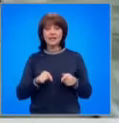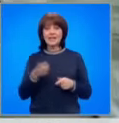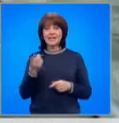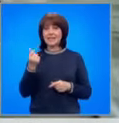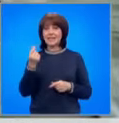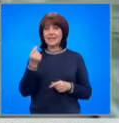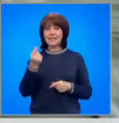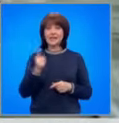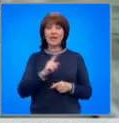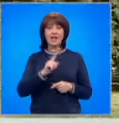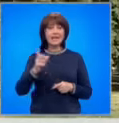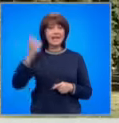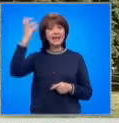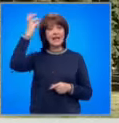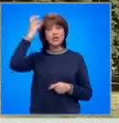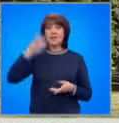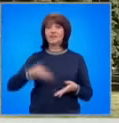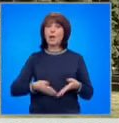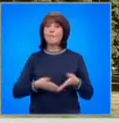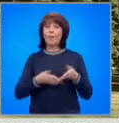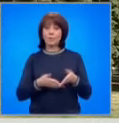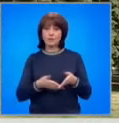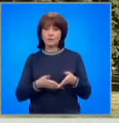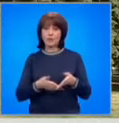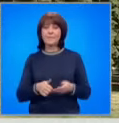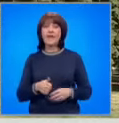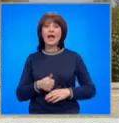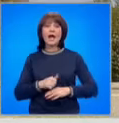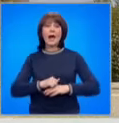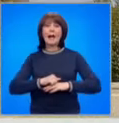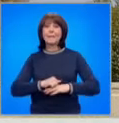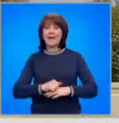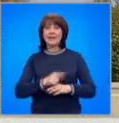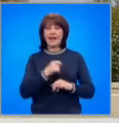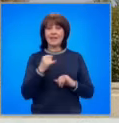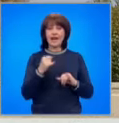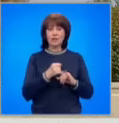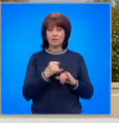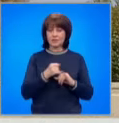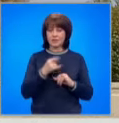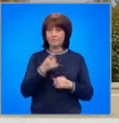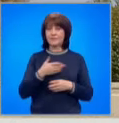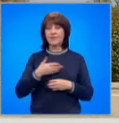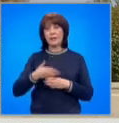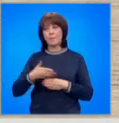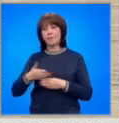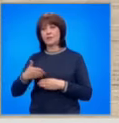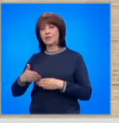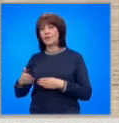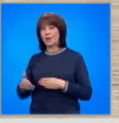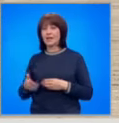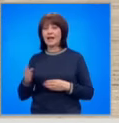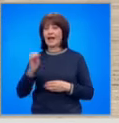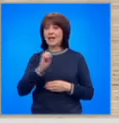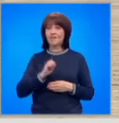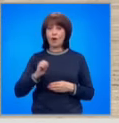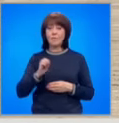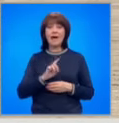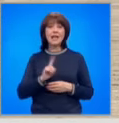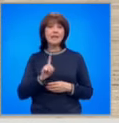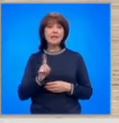нерегламентирана държавна помощ. По думите на кмета на Русе Пенчо Милков, процедурата по европейския регламент няма как да бъде изпълнена